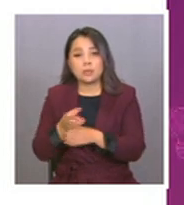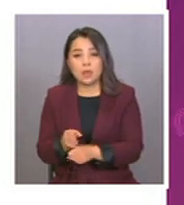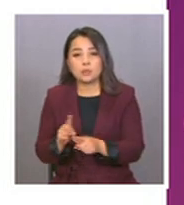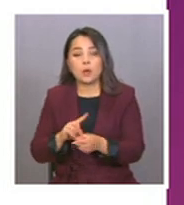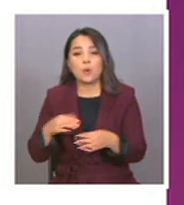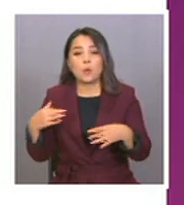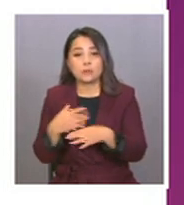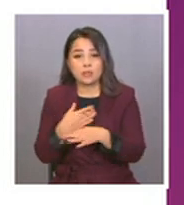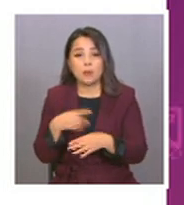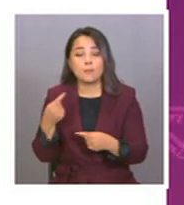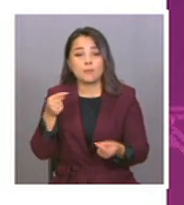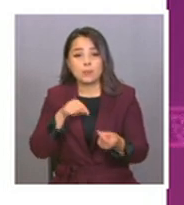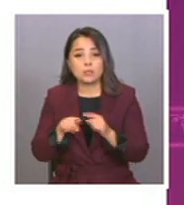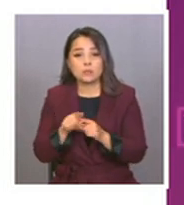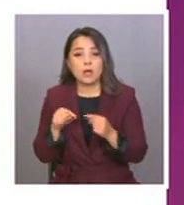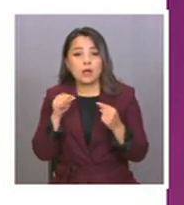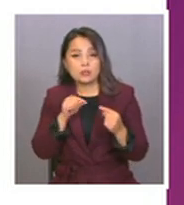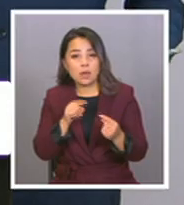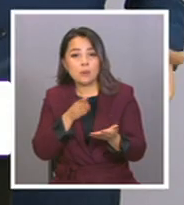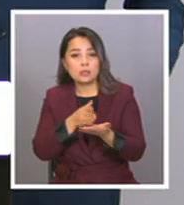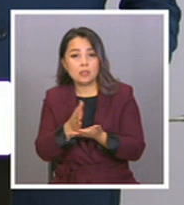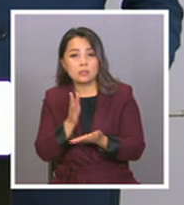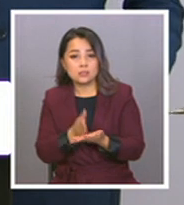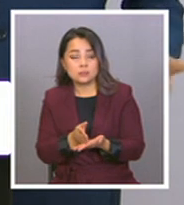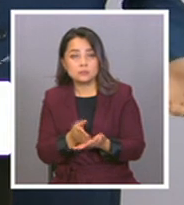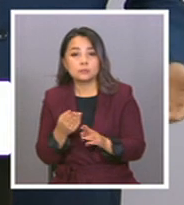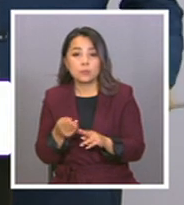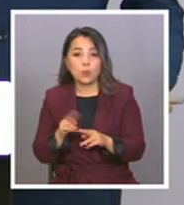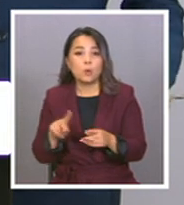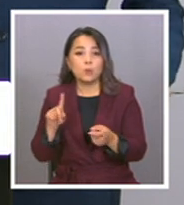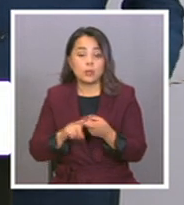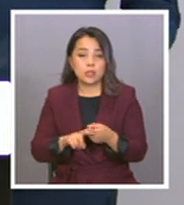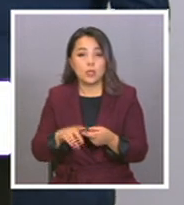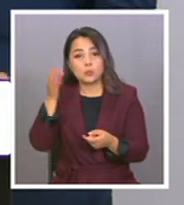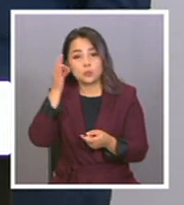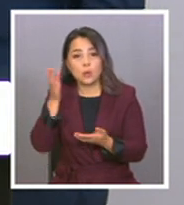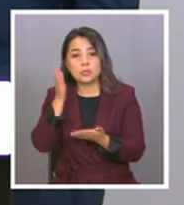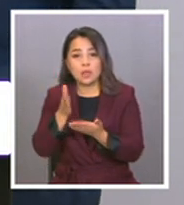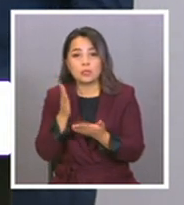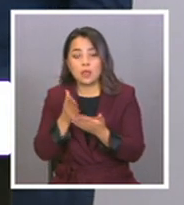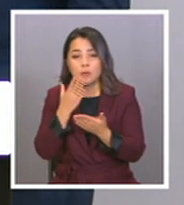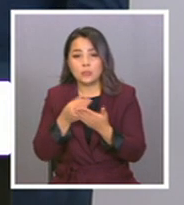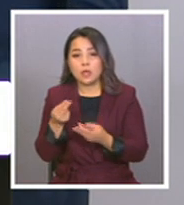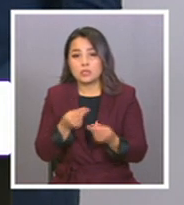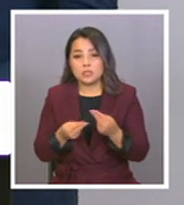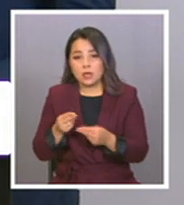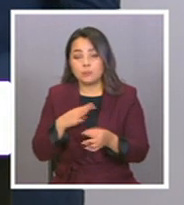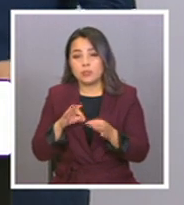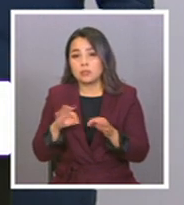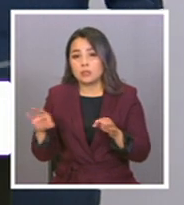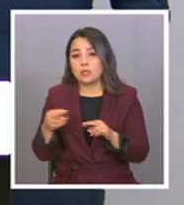олар бір-біріне қарама-қарсы бағытталады. Осы орайда түзу сызықты тең айнымалы қозғалыс кезіндегі үдеу